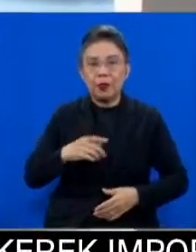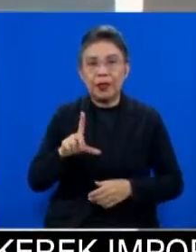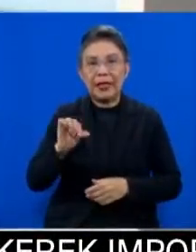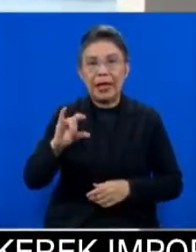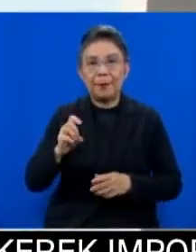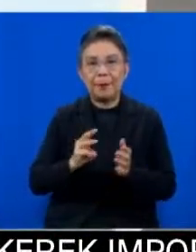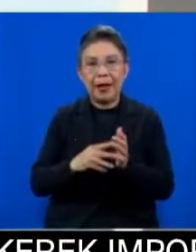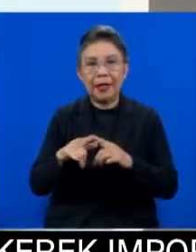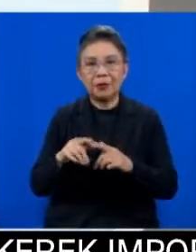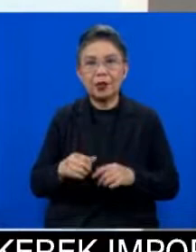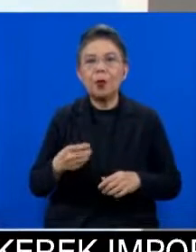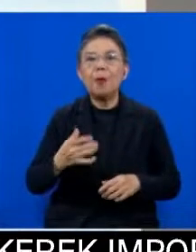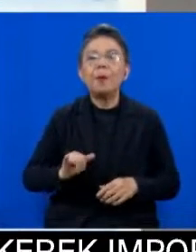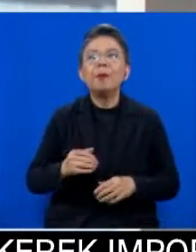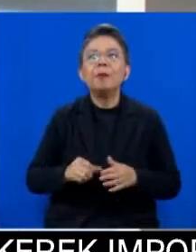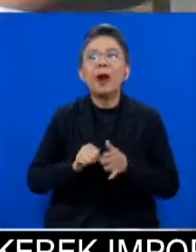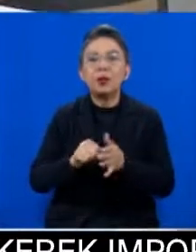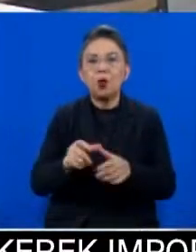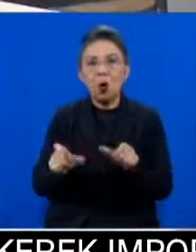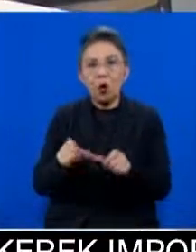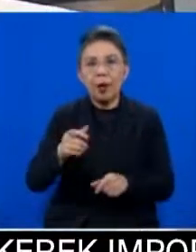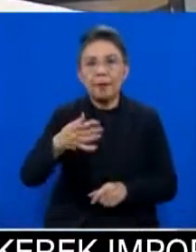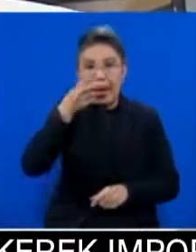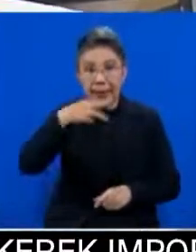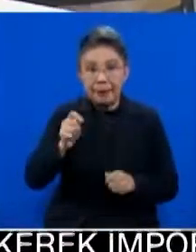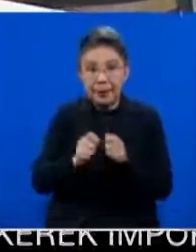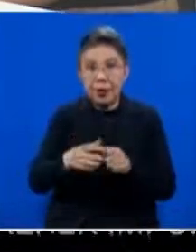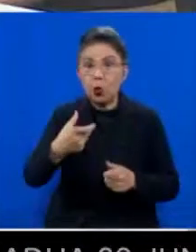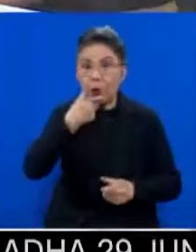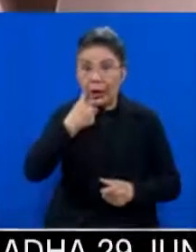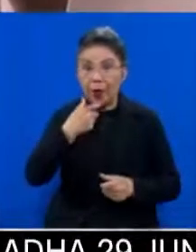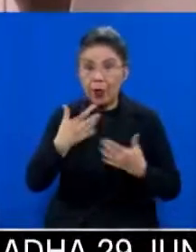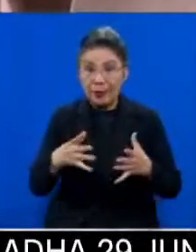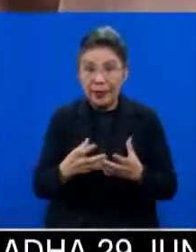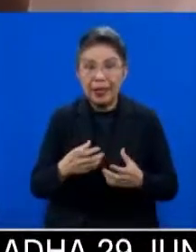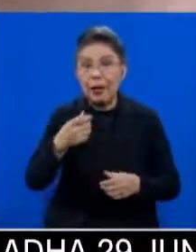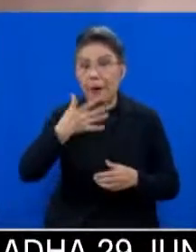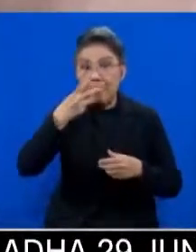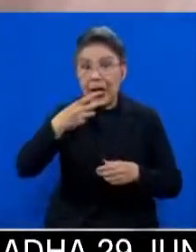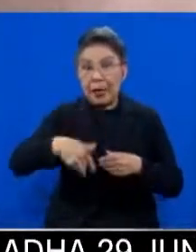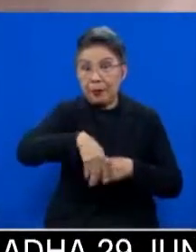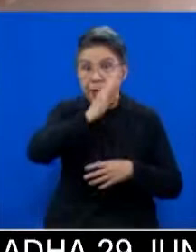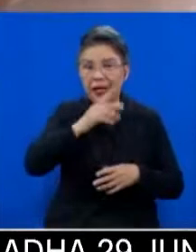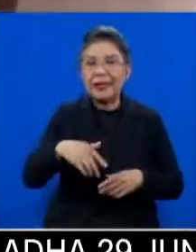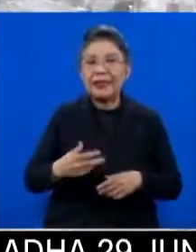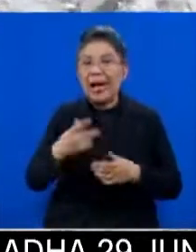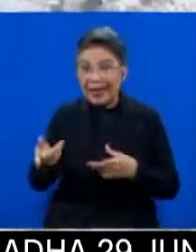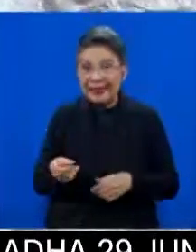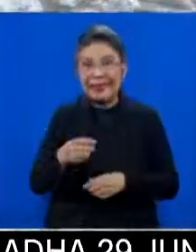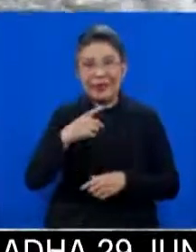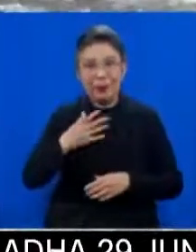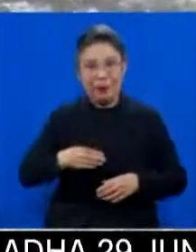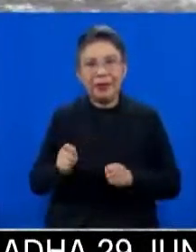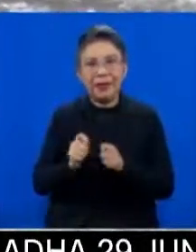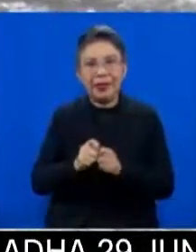Mei kerap membantu orang Belanda membuat kue. Setelah bisa, orang Belanda itu menyarankannya membuat toko kue